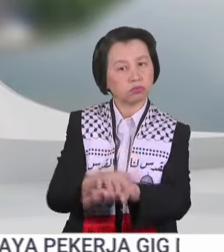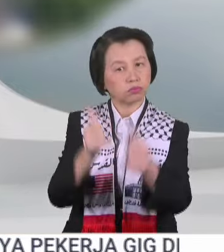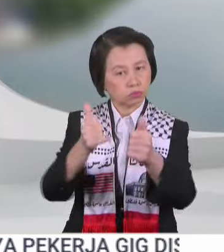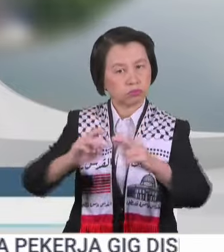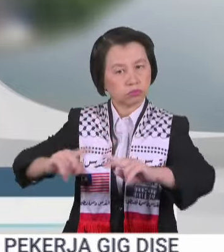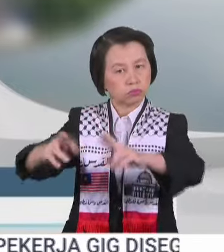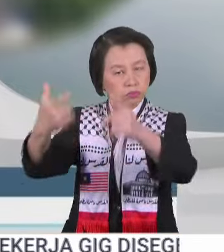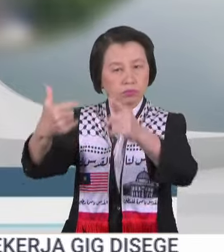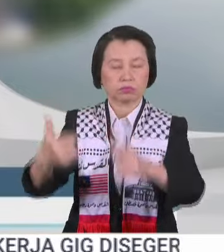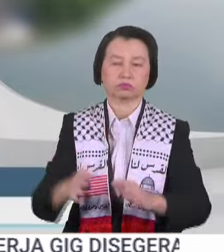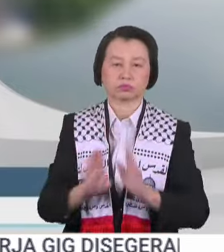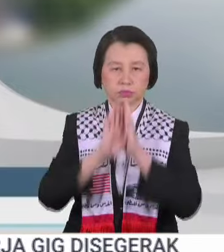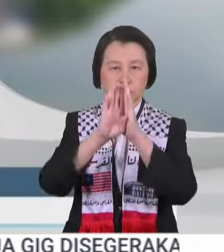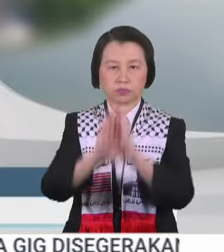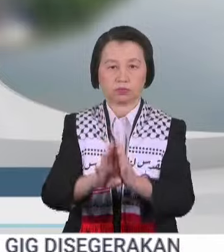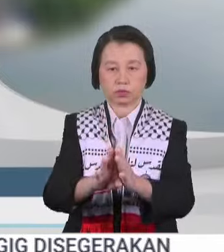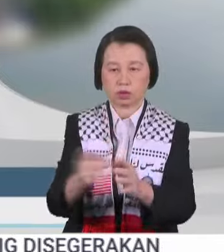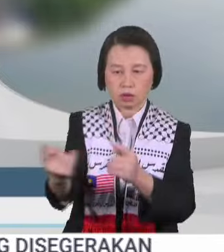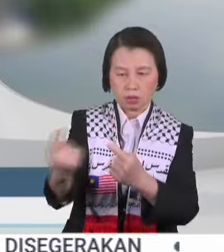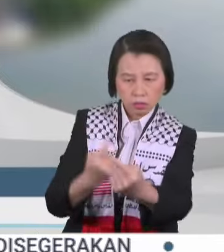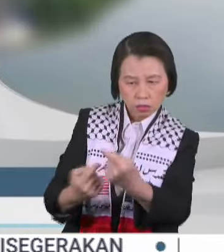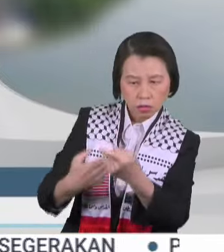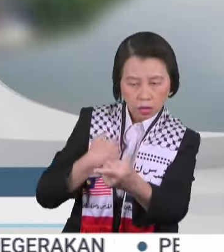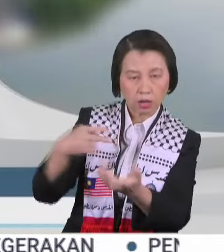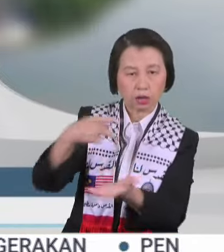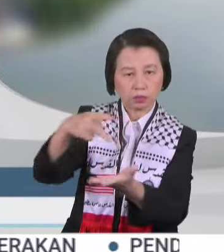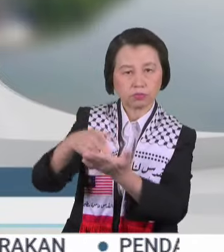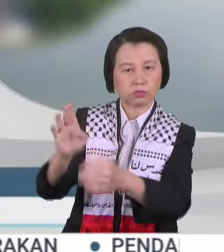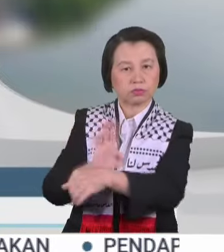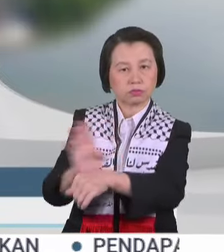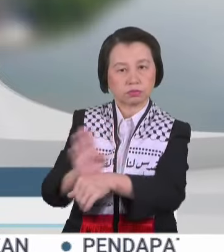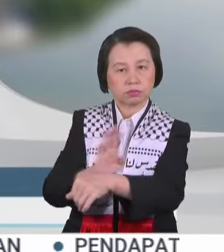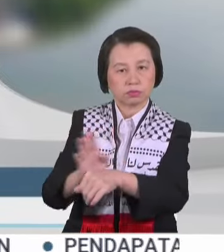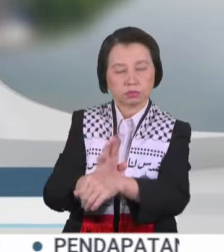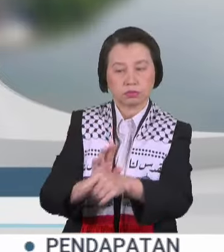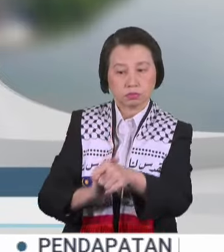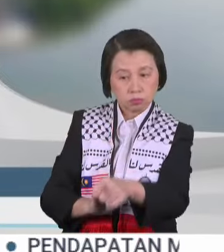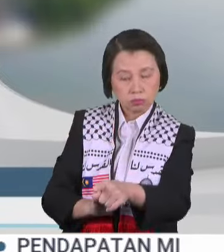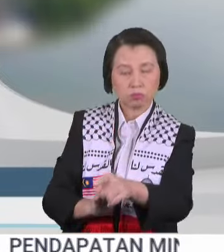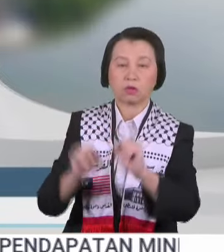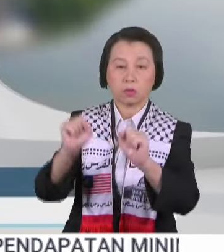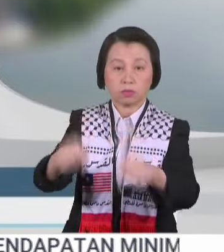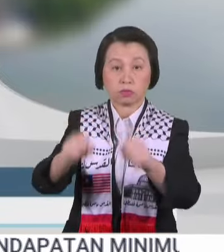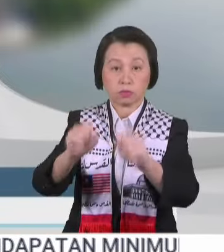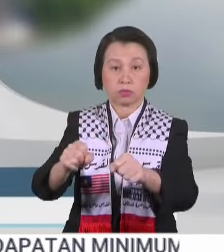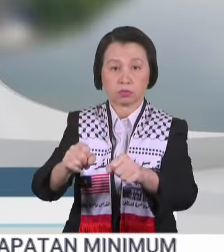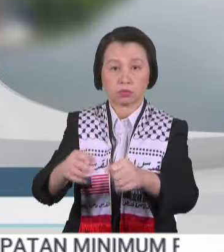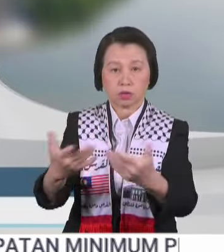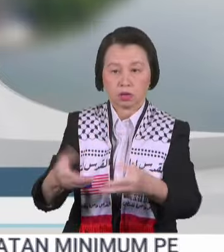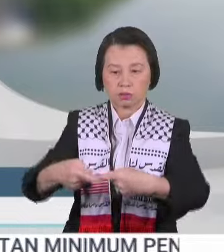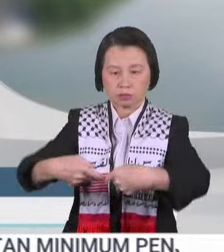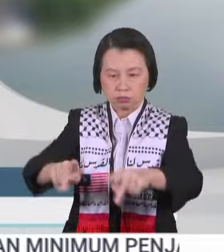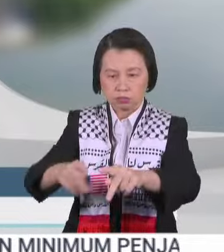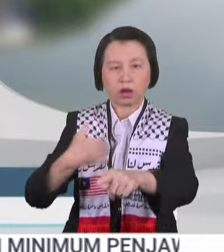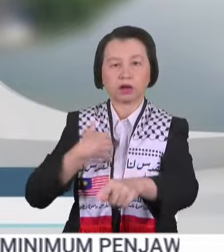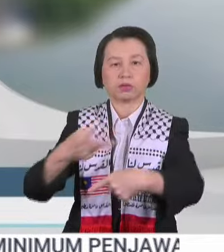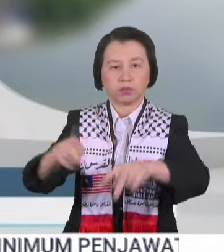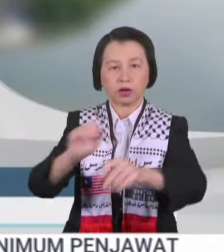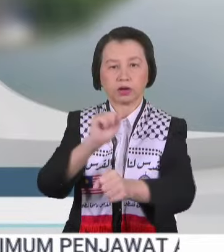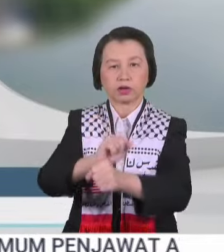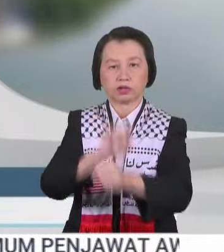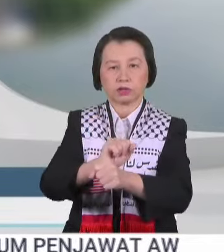membangun. Ia terbukti dengan kemunculan beberapa pusat komersial yang bukan sahaja mampu mewujudkan peluang pekerjaan,